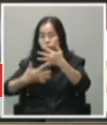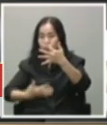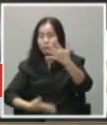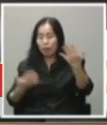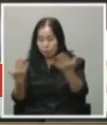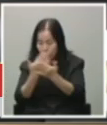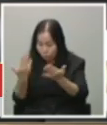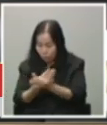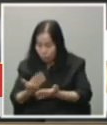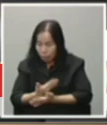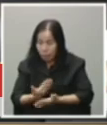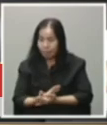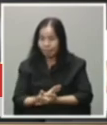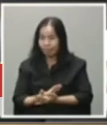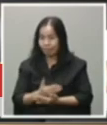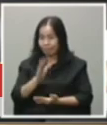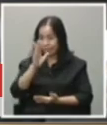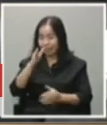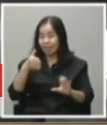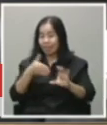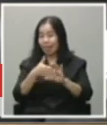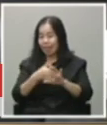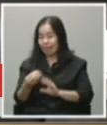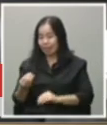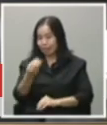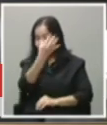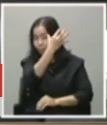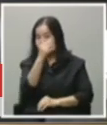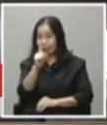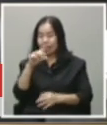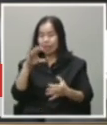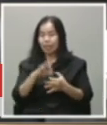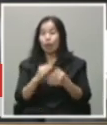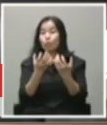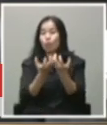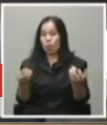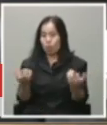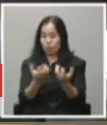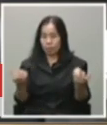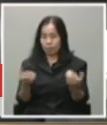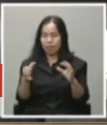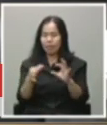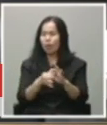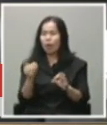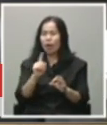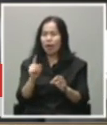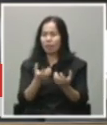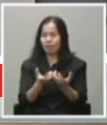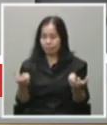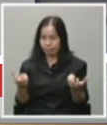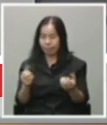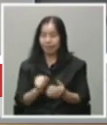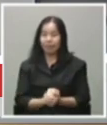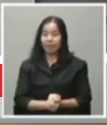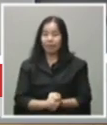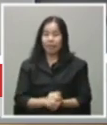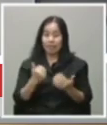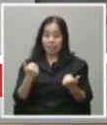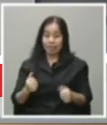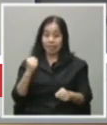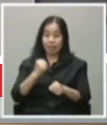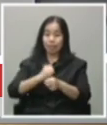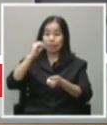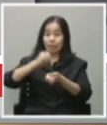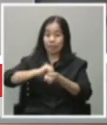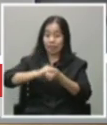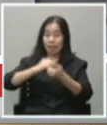านครับขออนุญาตสไลด์ผ่านไปถึงเกี่ยวกับเรื่องสินค้าที่จะต้องส่งนะครับสัญญาเนี่ยท่านประธานครับผม